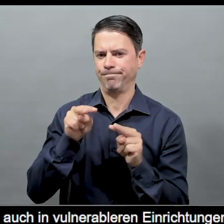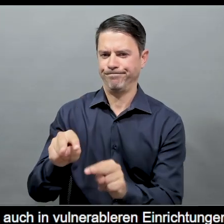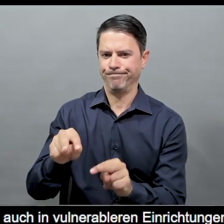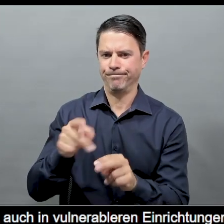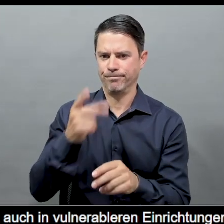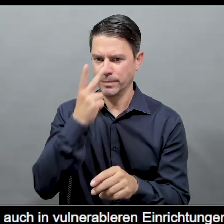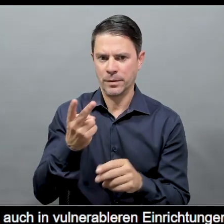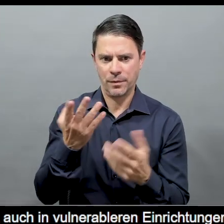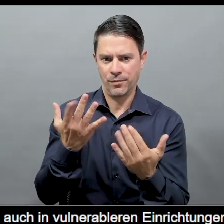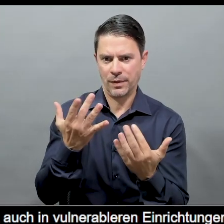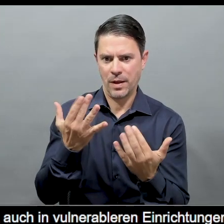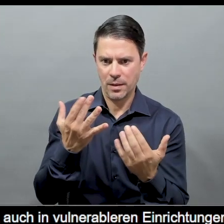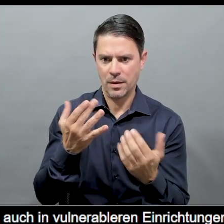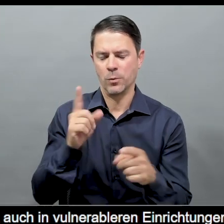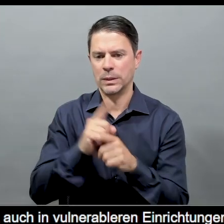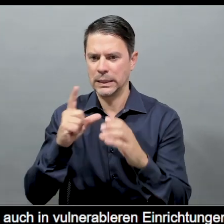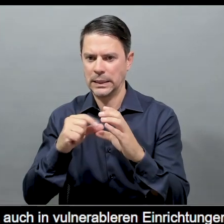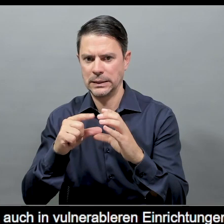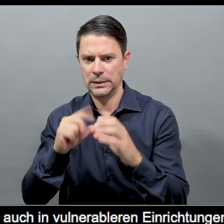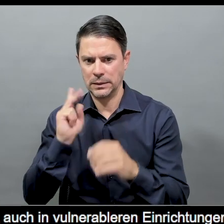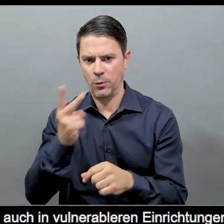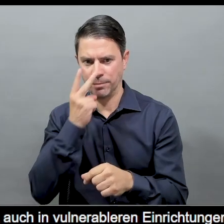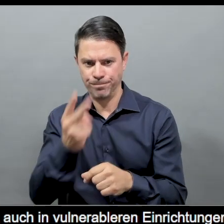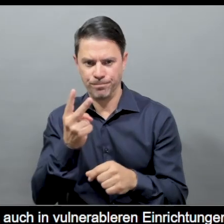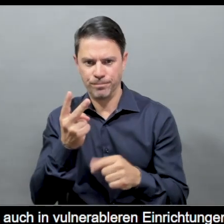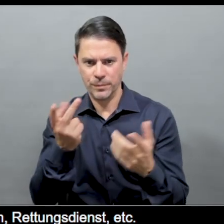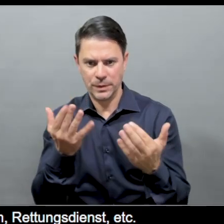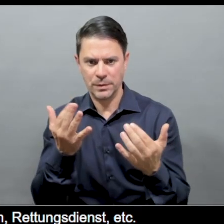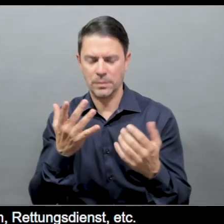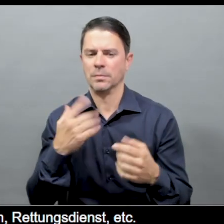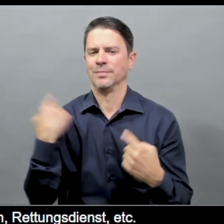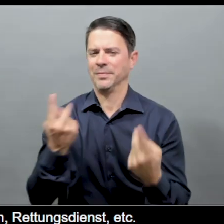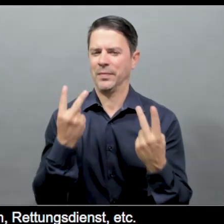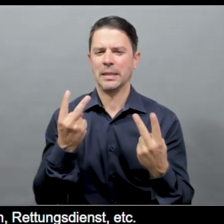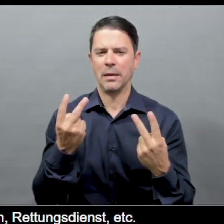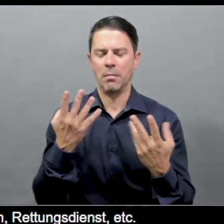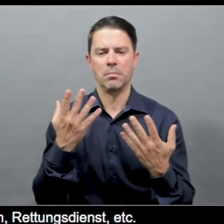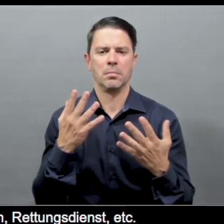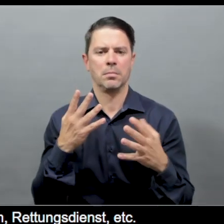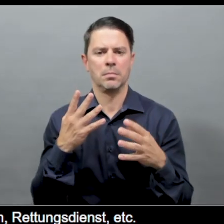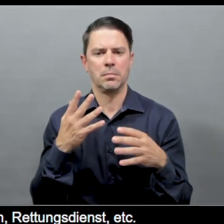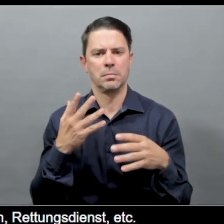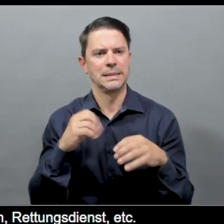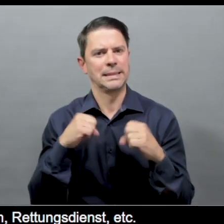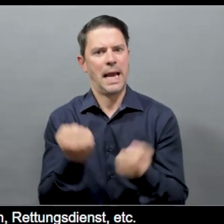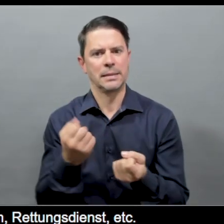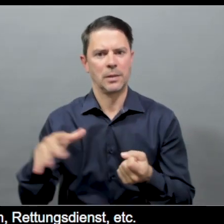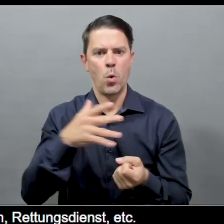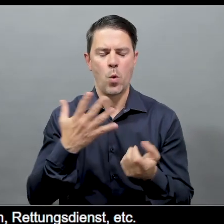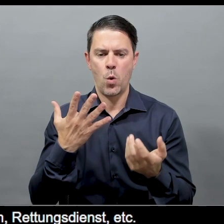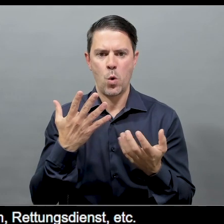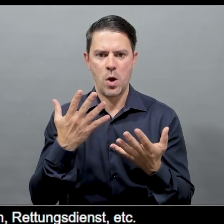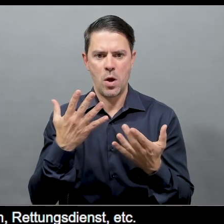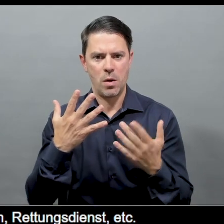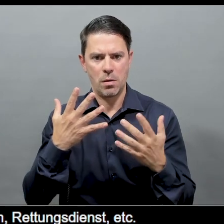Infektionszahlen und auch die aktuellen Hospitalisierungszahlen, die im Vergleich zur Vorwoche, wie Sie wissen, auf moderatem Niveau